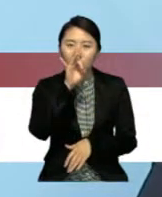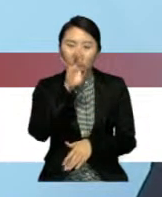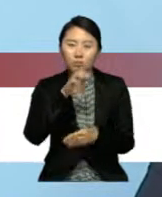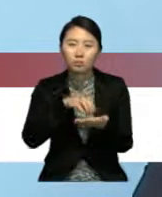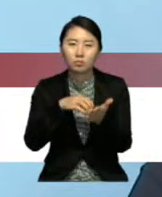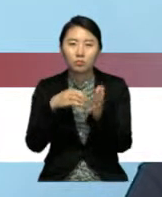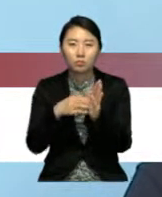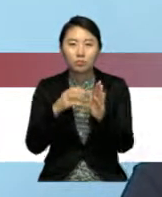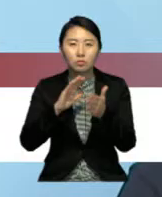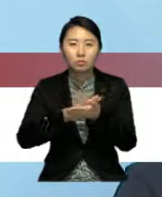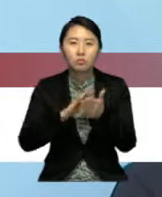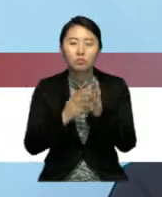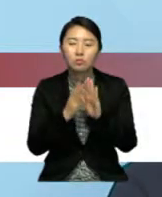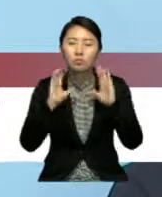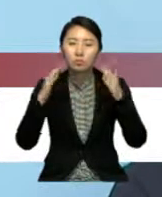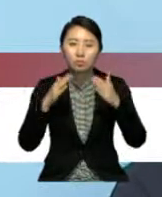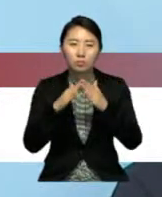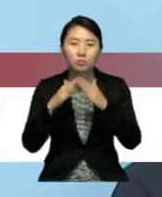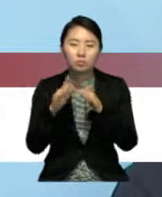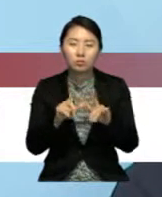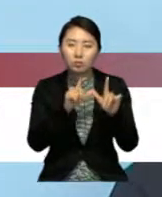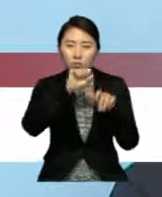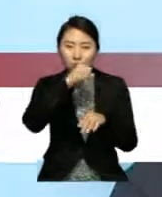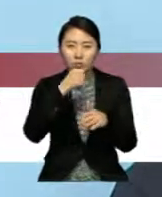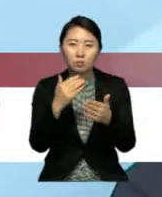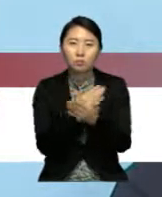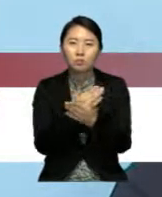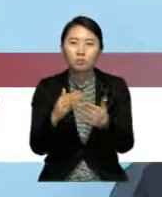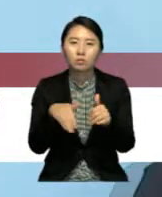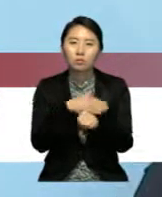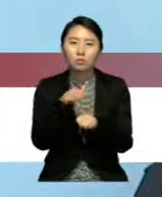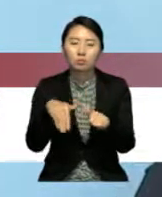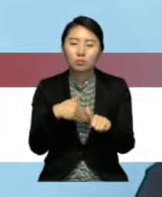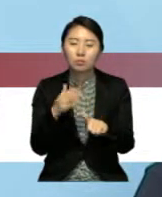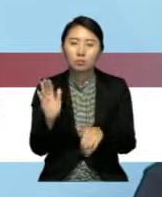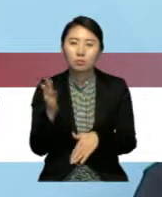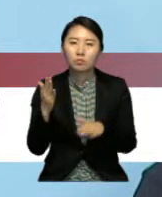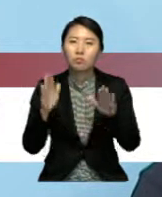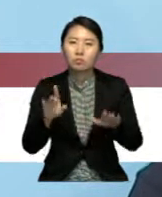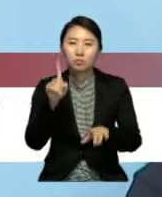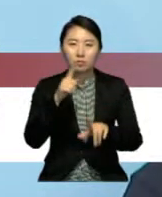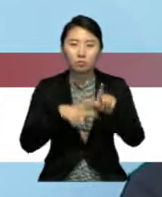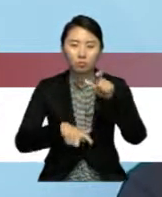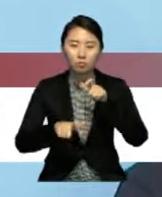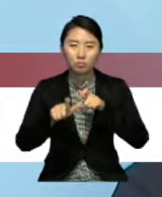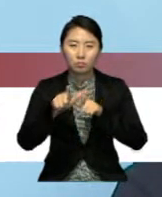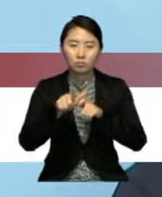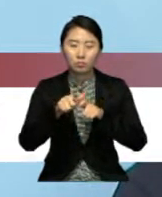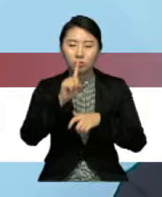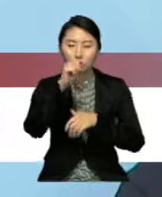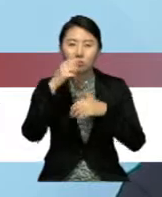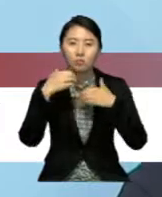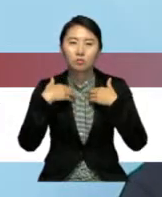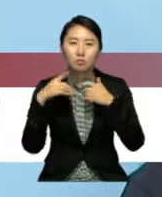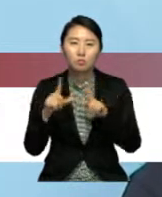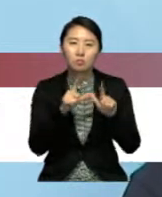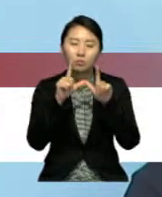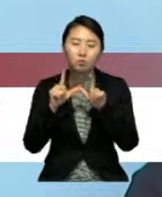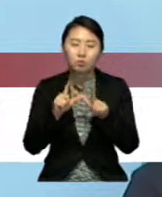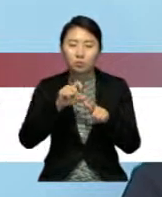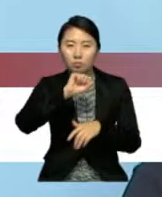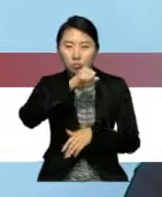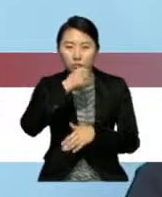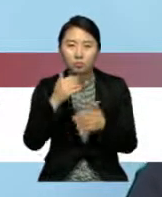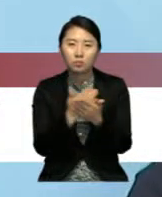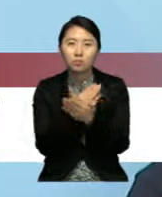유치원 어린이집 누리과정 예산 마늘 형성한 상태이며 전원을 다시 한 번 정부가 누리과정 예산